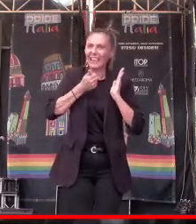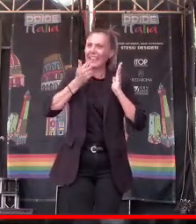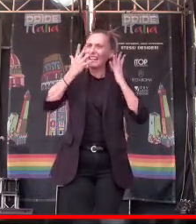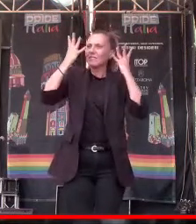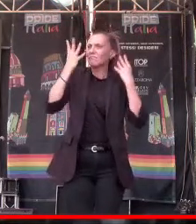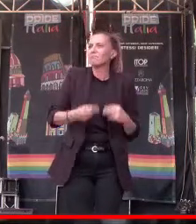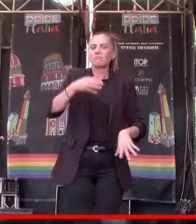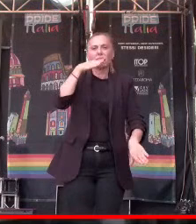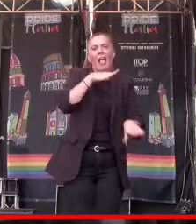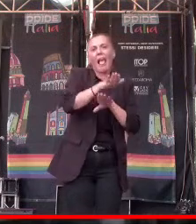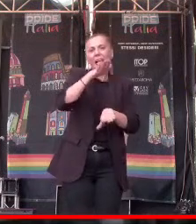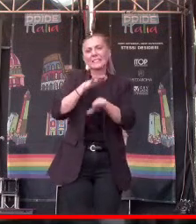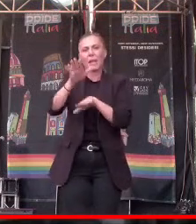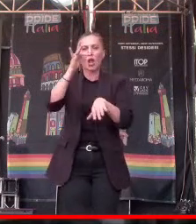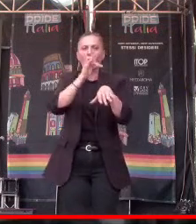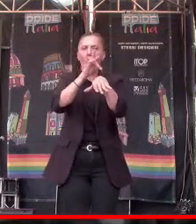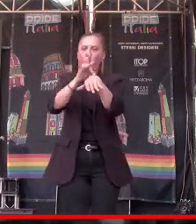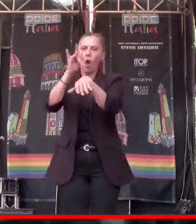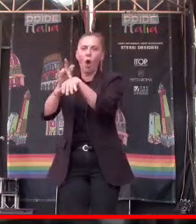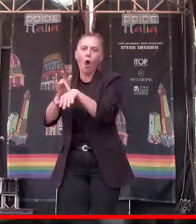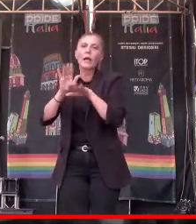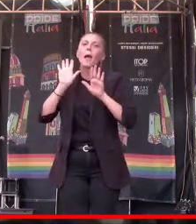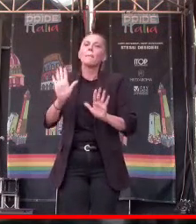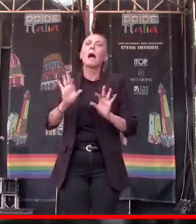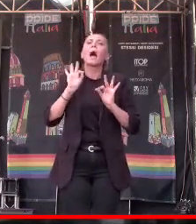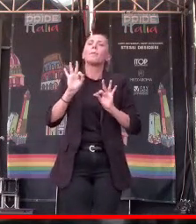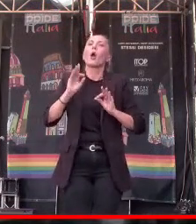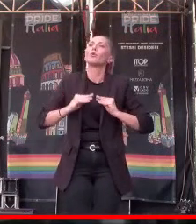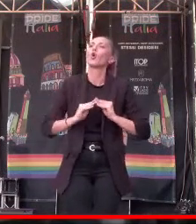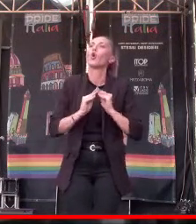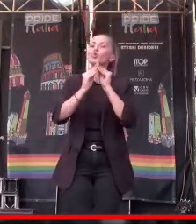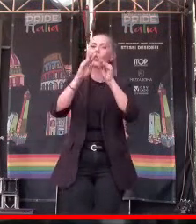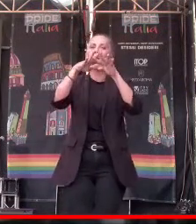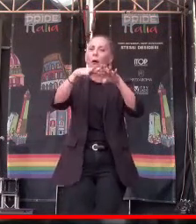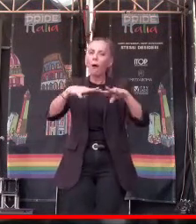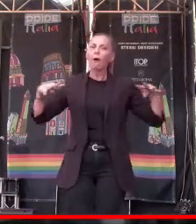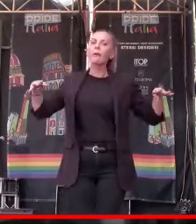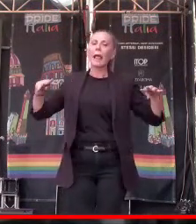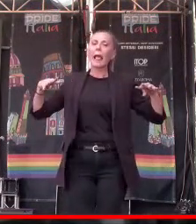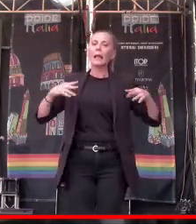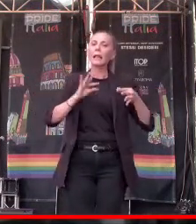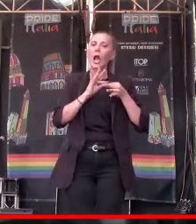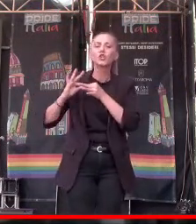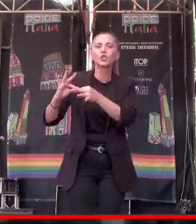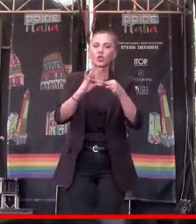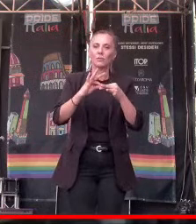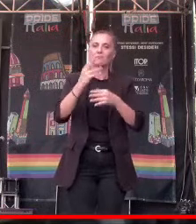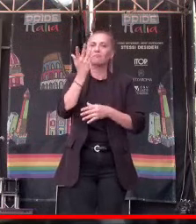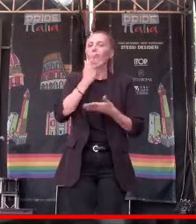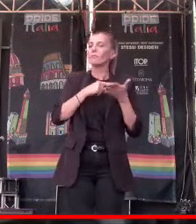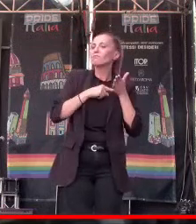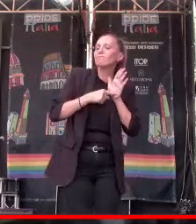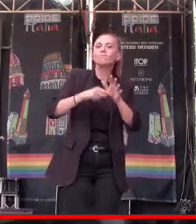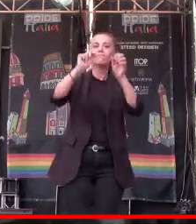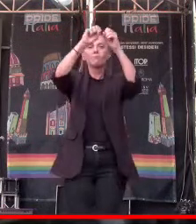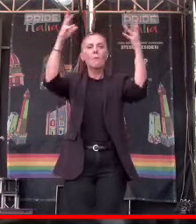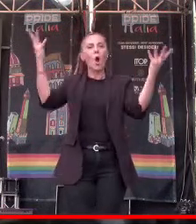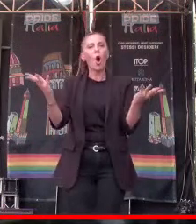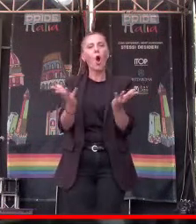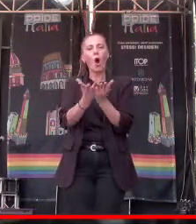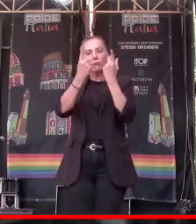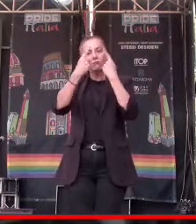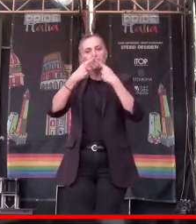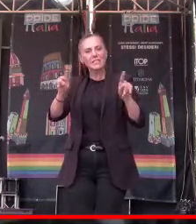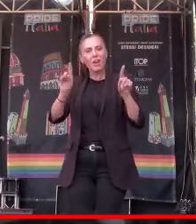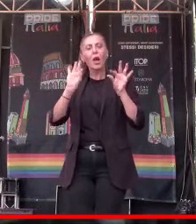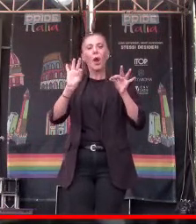tante esperienze, ma soprattutto della costruzione di reti solidali. Quindi vogliamo rappresentare un mondo diverso, una rete